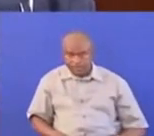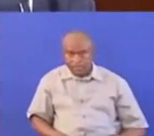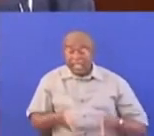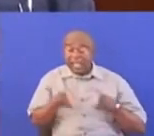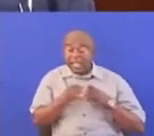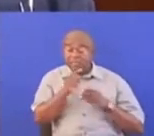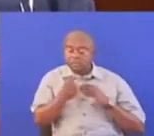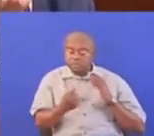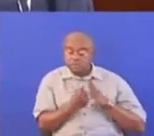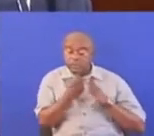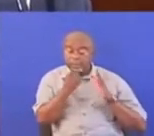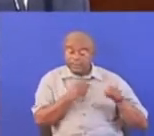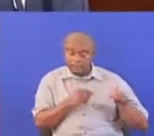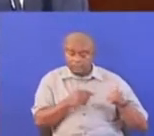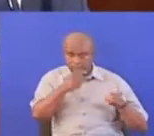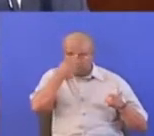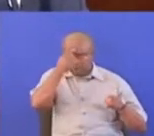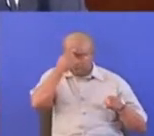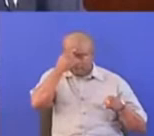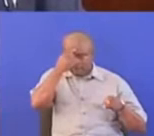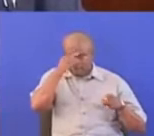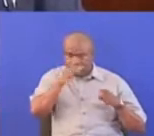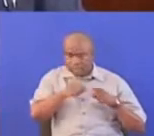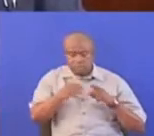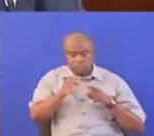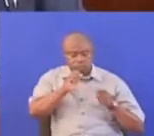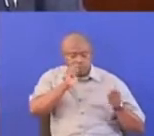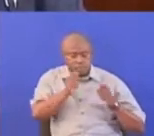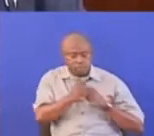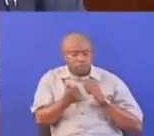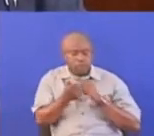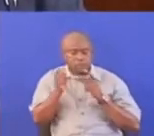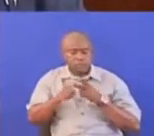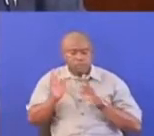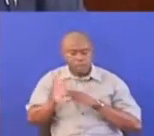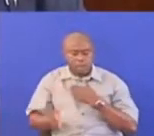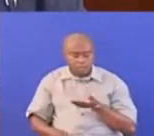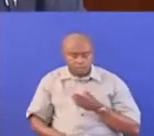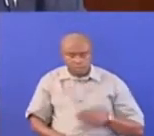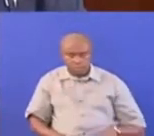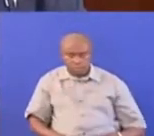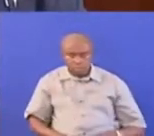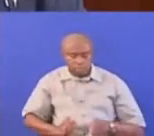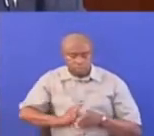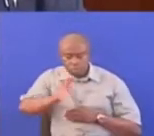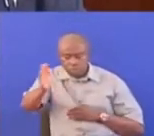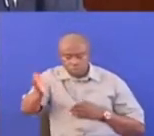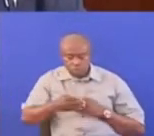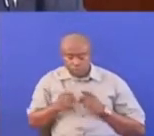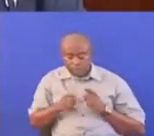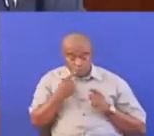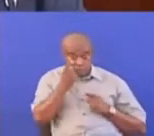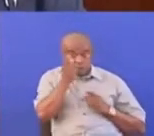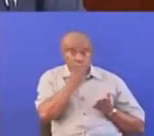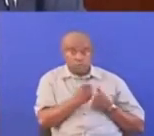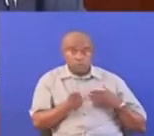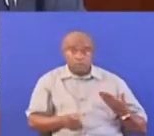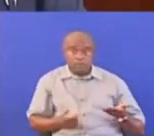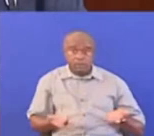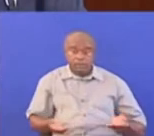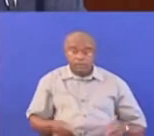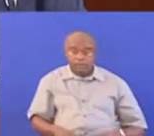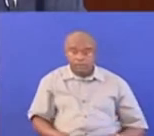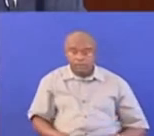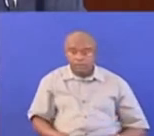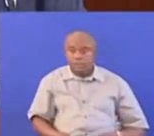hii itakapotokea, maana yake turekebishe isitokee tena hiyo athari nyingine. Turudi hapa tuone tulichokiamua hakiko sawa.